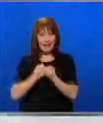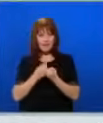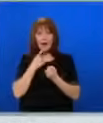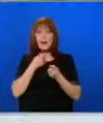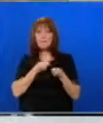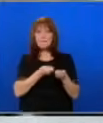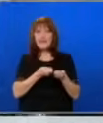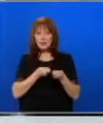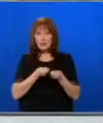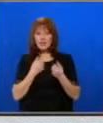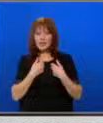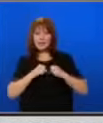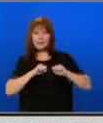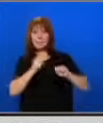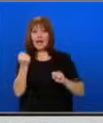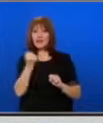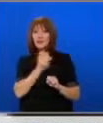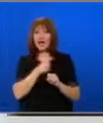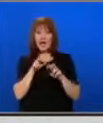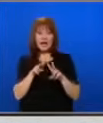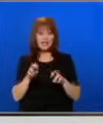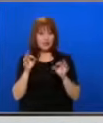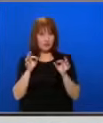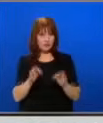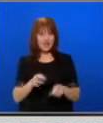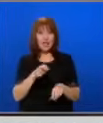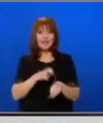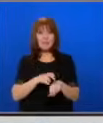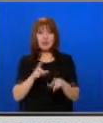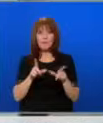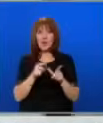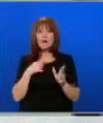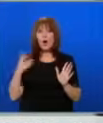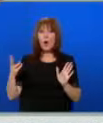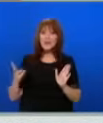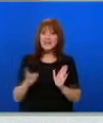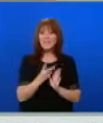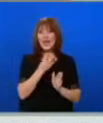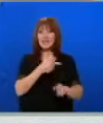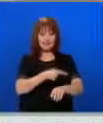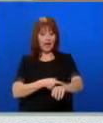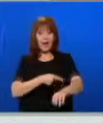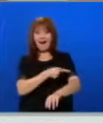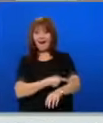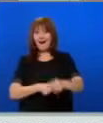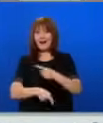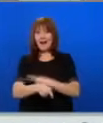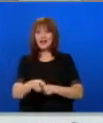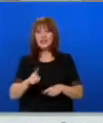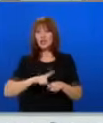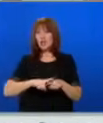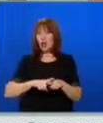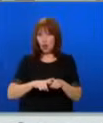за заплахи за убийство. Разследващите са установили, че на Дебора Михайлова са нанесени 18 прорезни рани с макетен